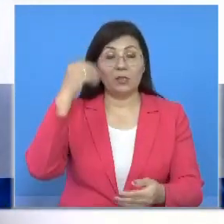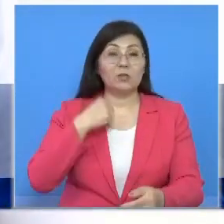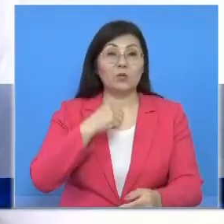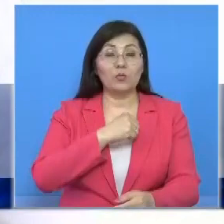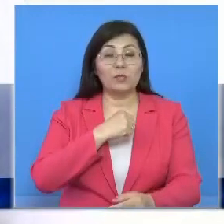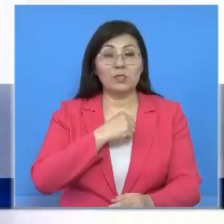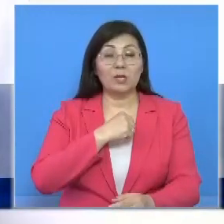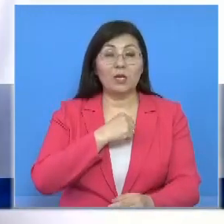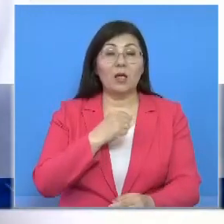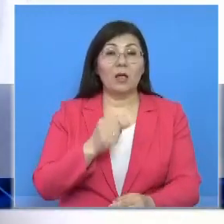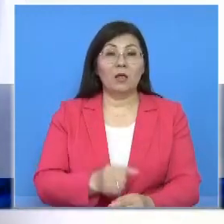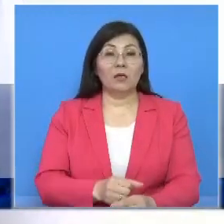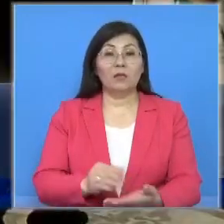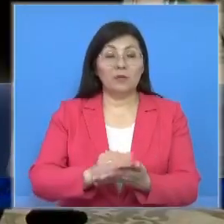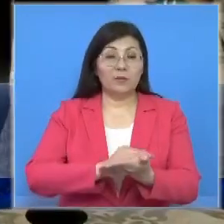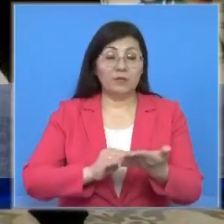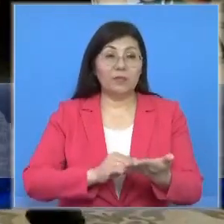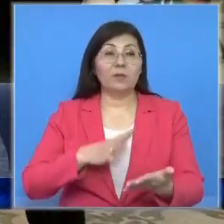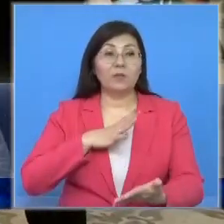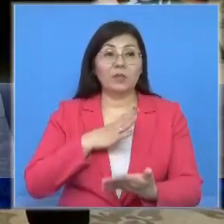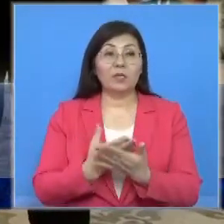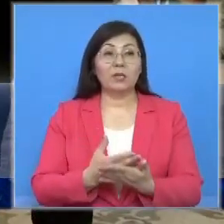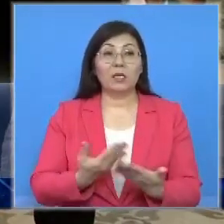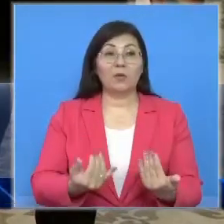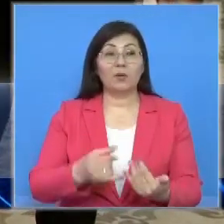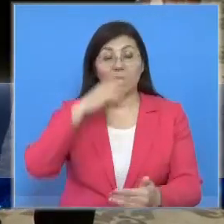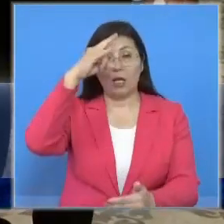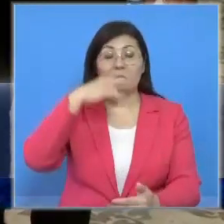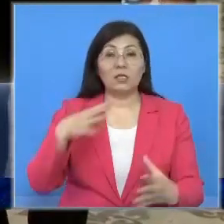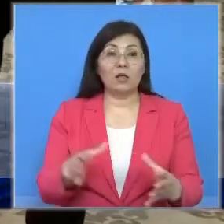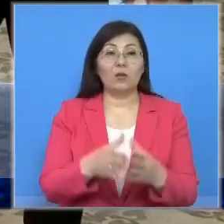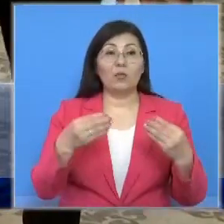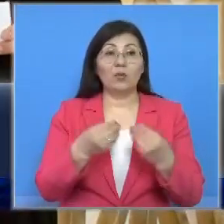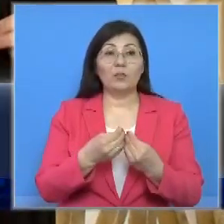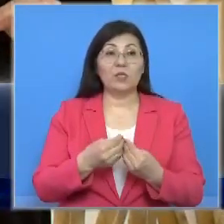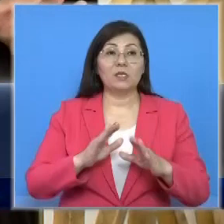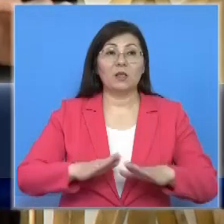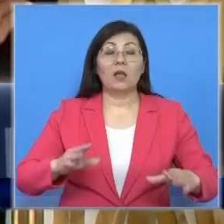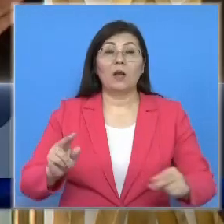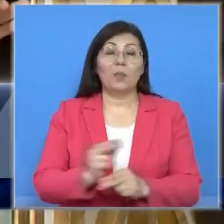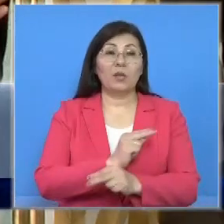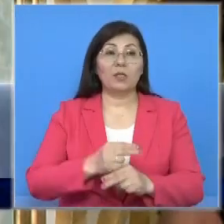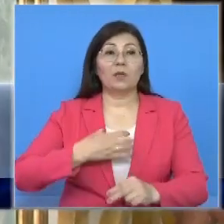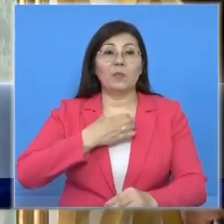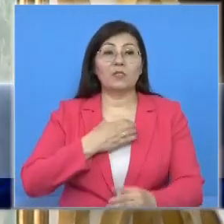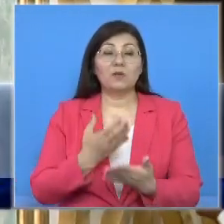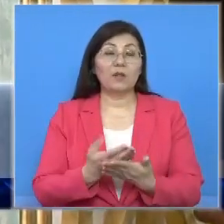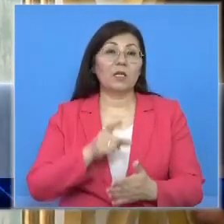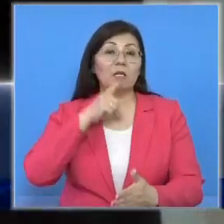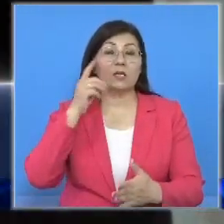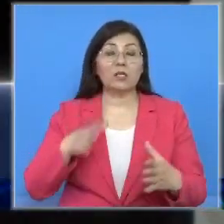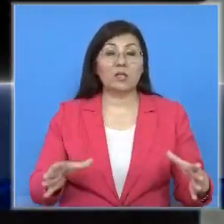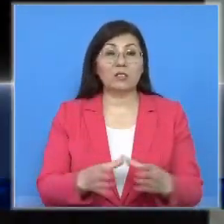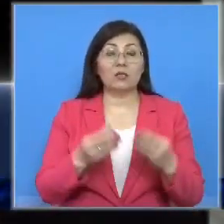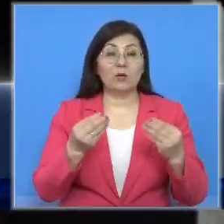көзқарасын қағаз бетіне түсіре білуі. Бүгінгі қазақ отбасында бала тәрбиесі тақырыбы өзекті. Психологтың сөзінше жас отбасылар осы